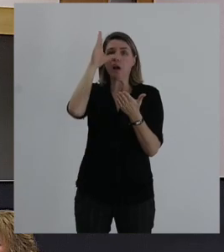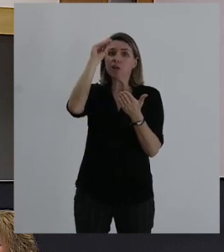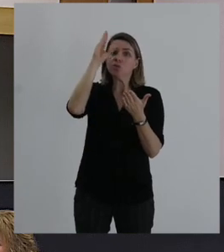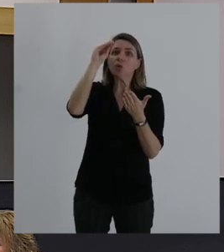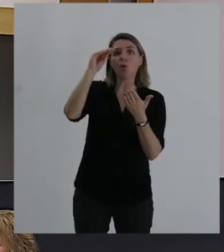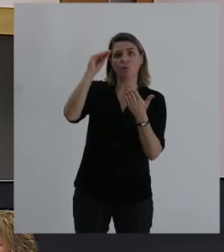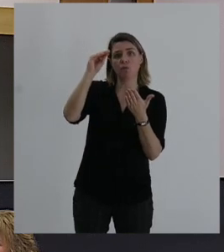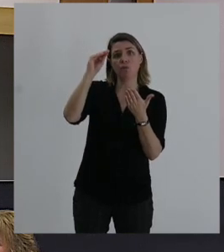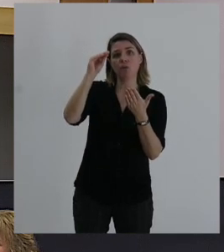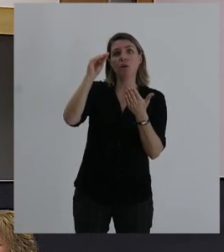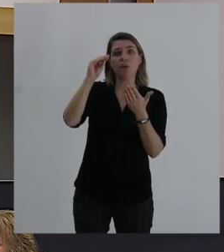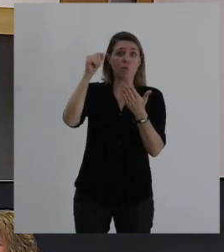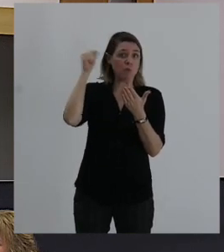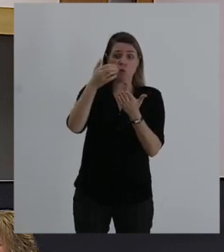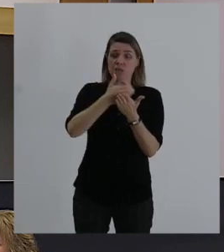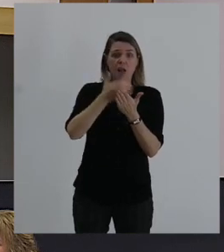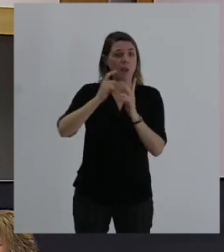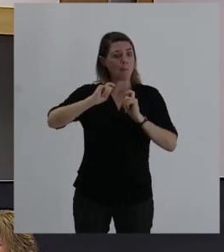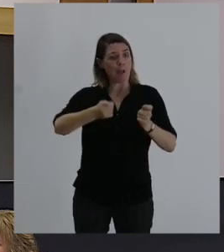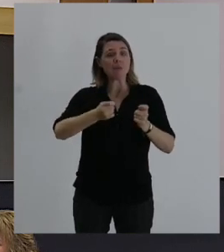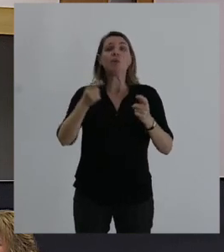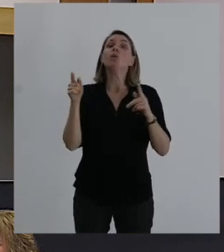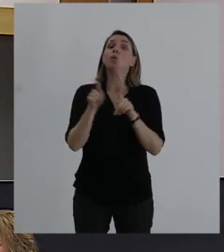étudiant soit instauré.